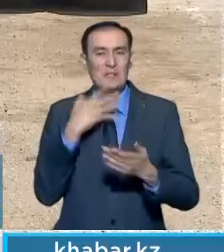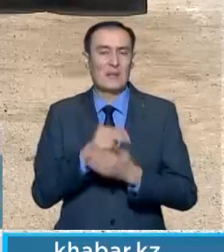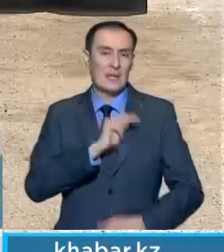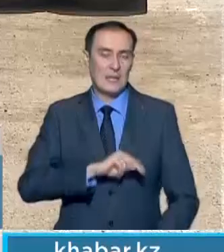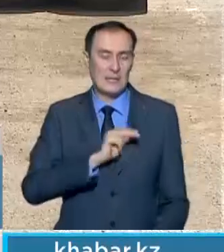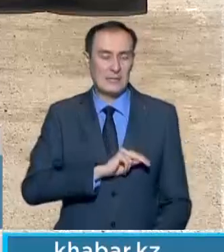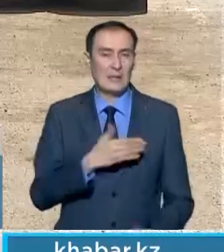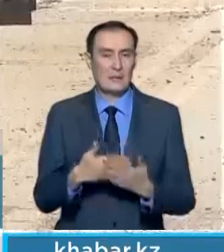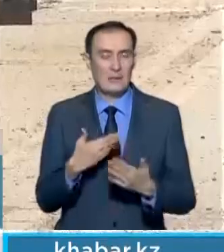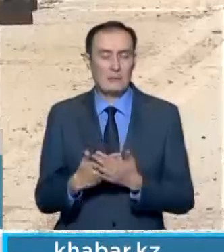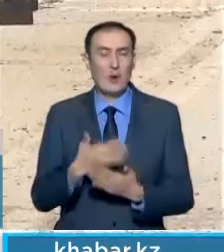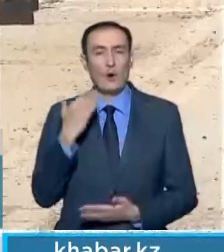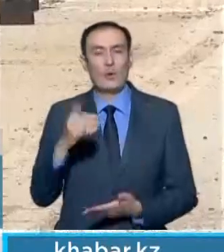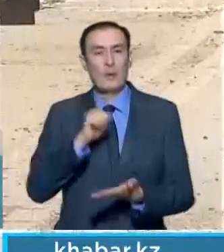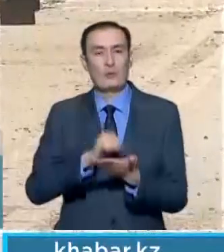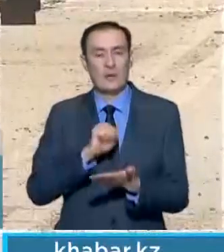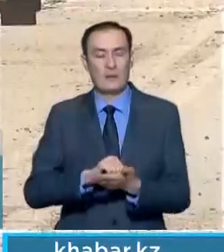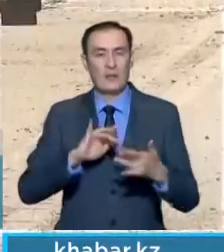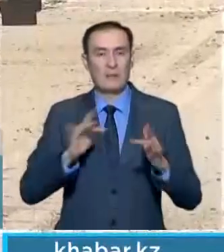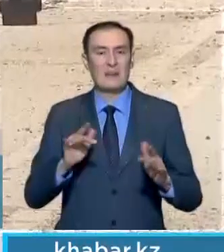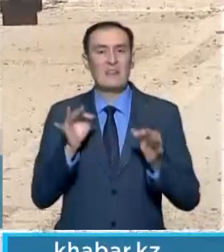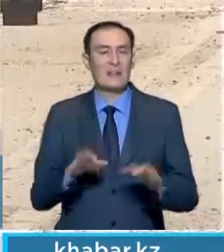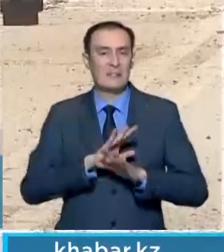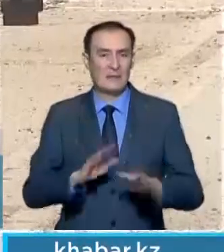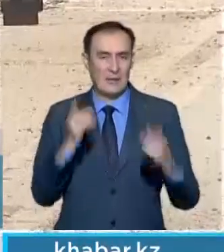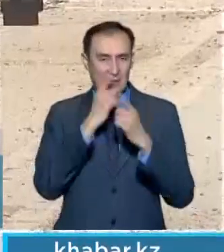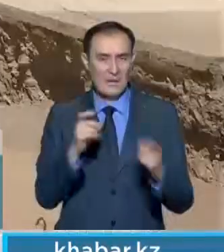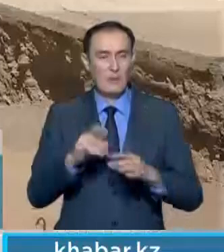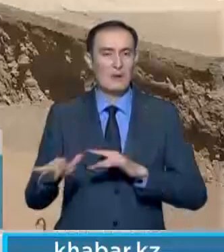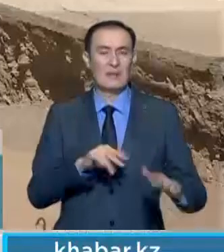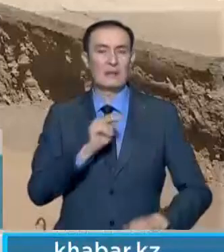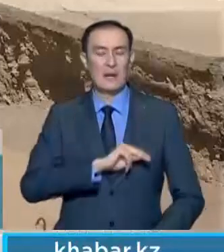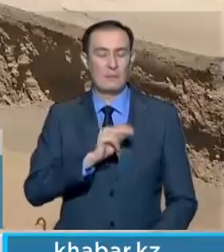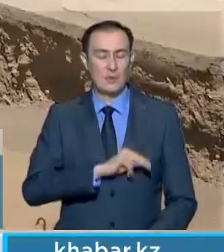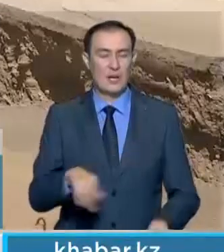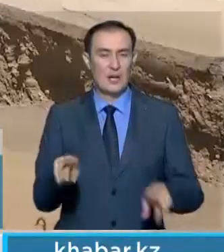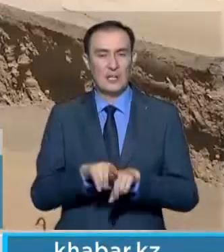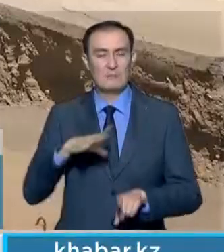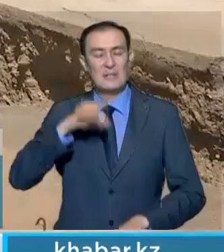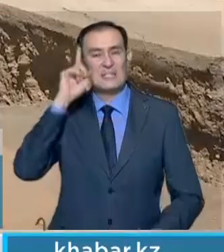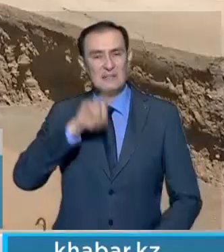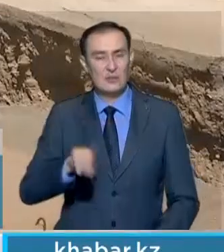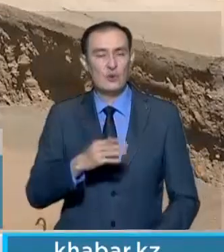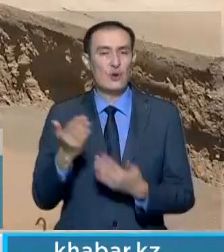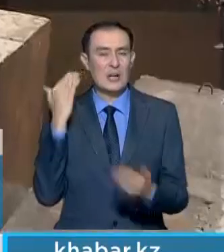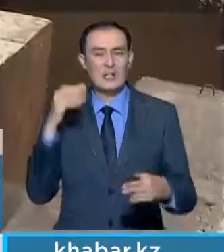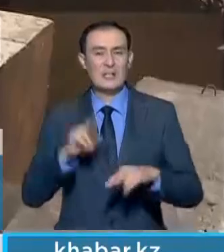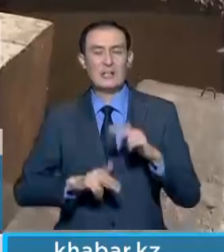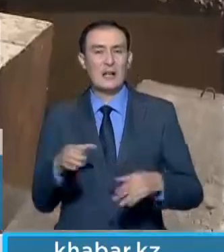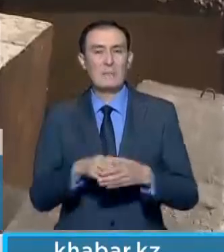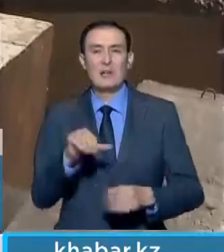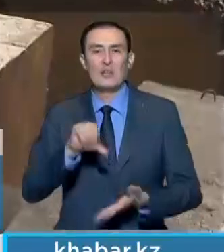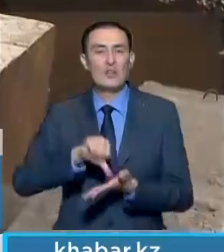деятельности в частности он опубликовал на портале недостоверные данные о проводимых работах также стало известно что раньше подрядчик не